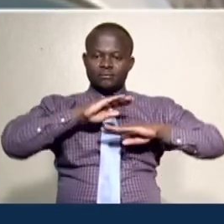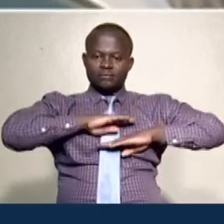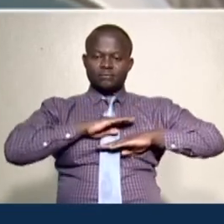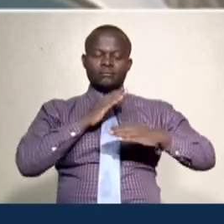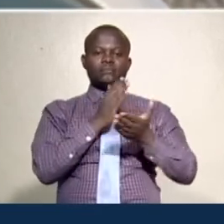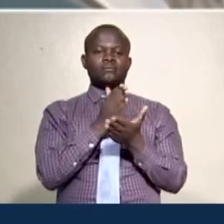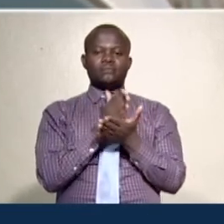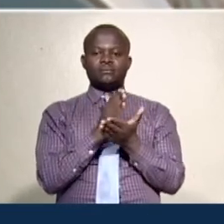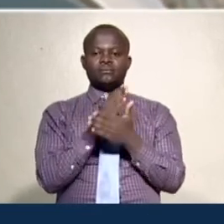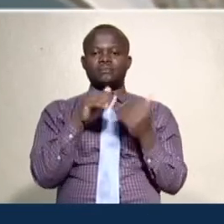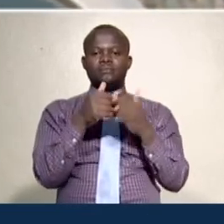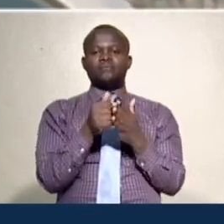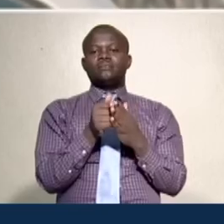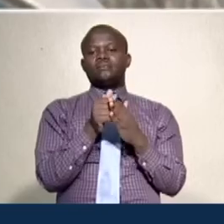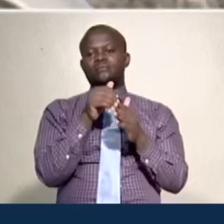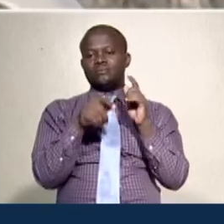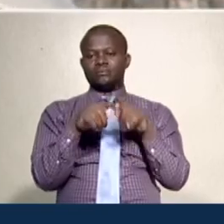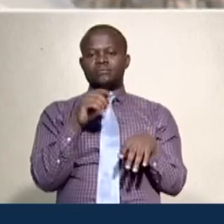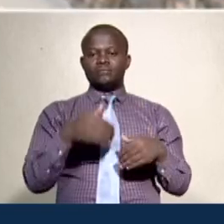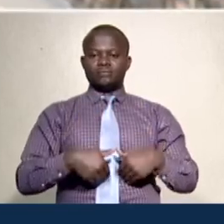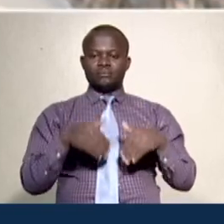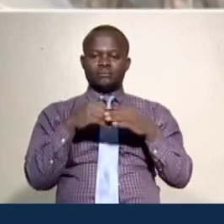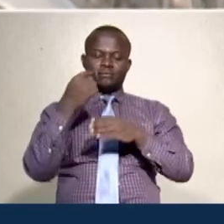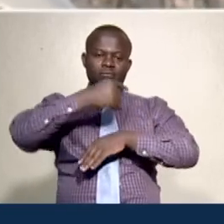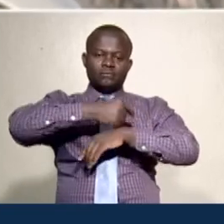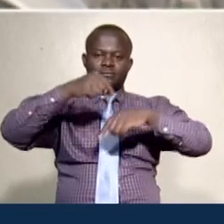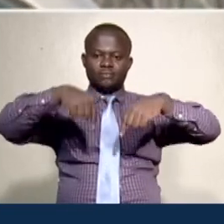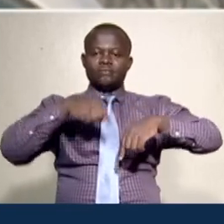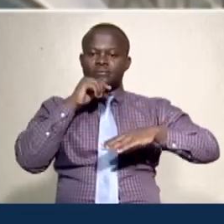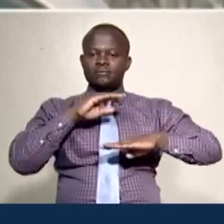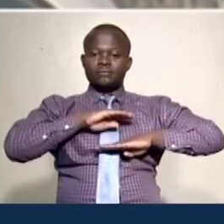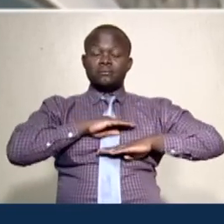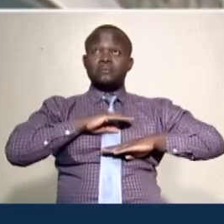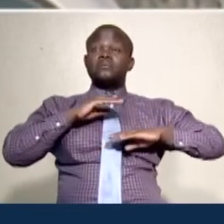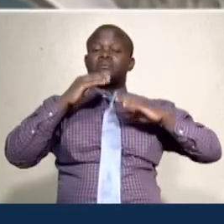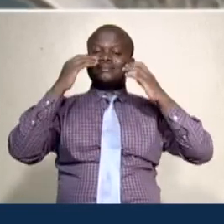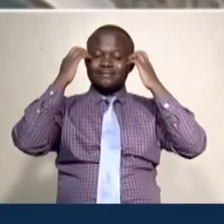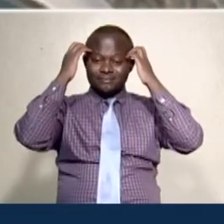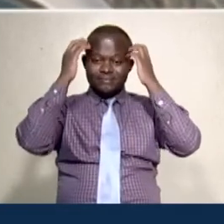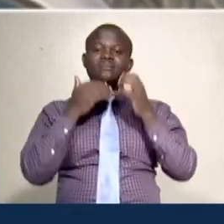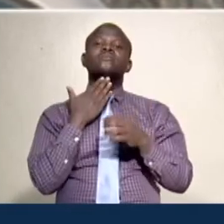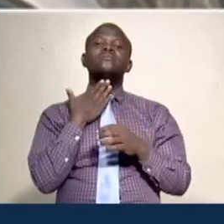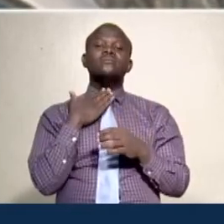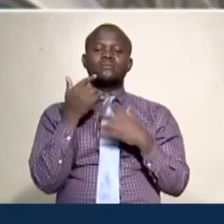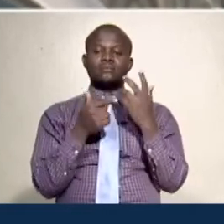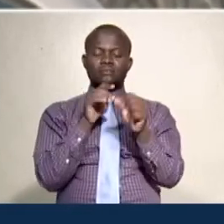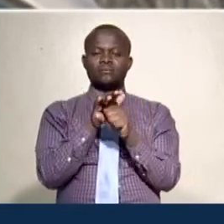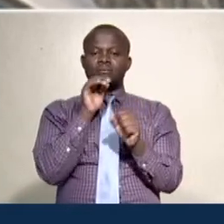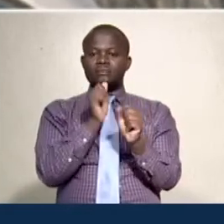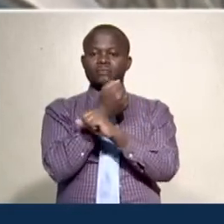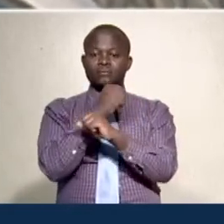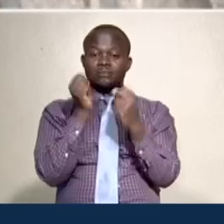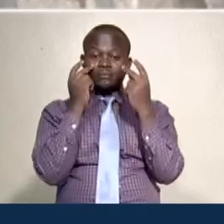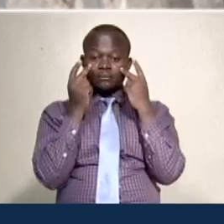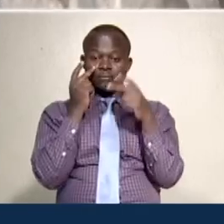rero niko kwishyura urubyiruko rwo muri iminsi. Kutanyurwa, kwiheba, kwifuza ibyo badashobora